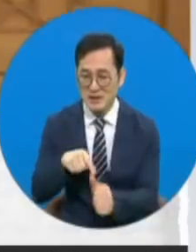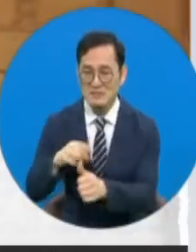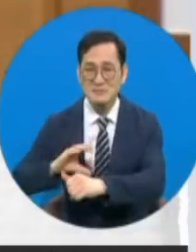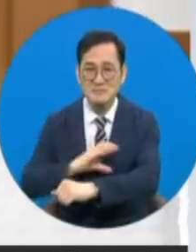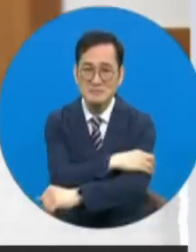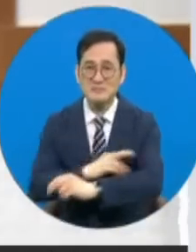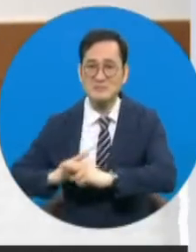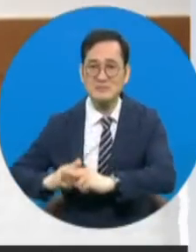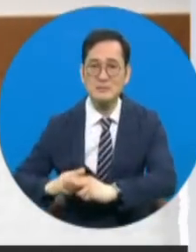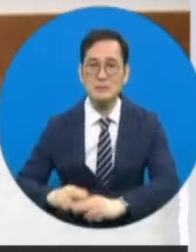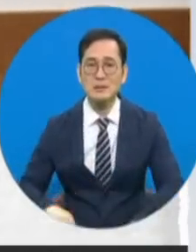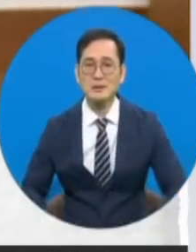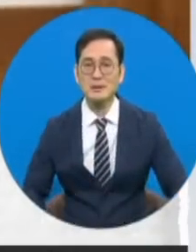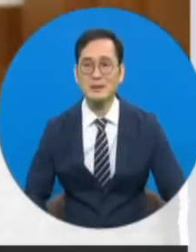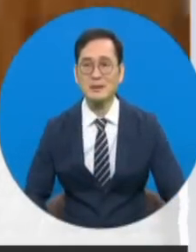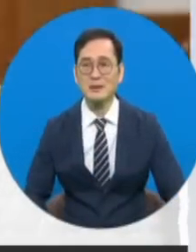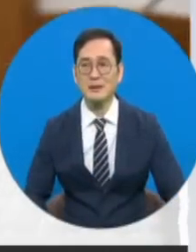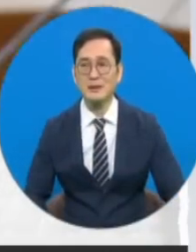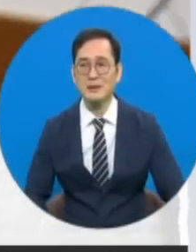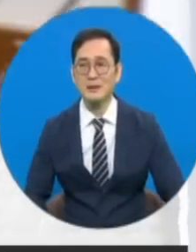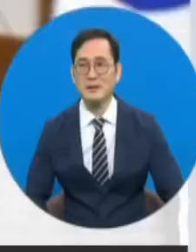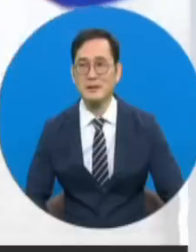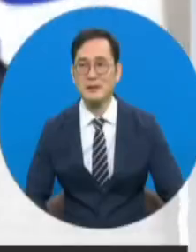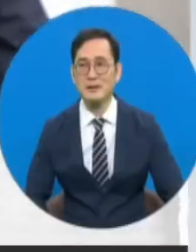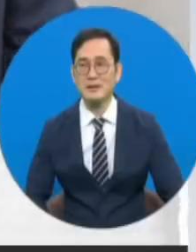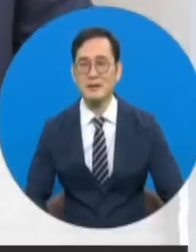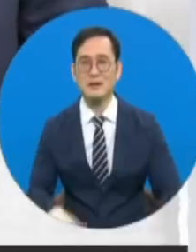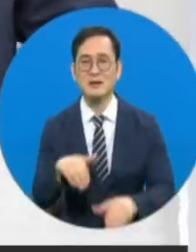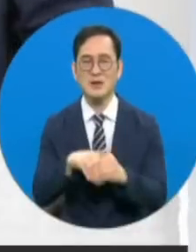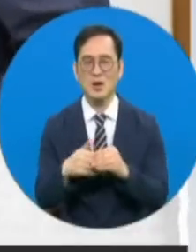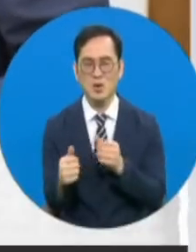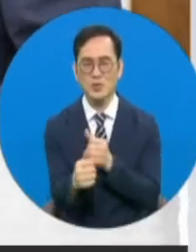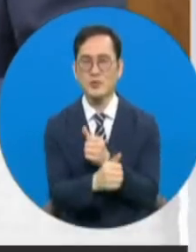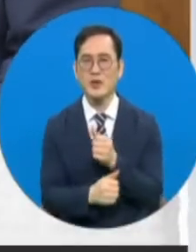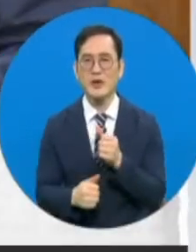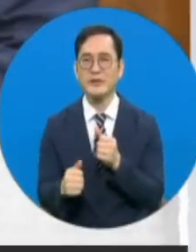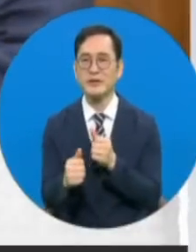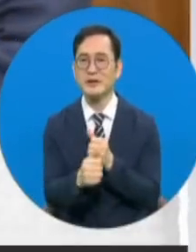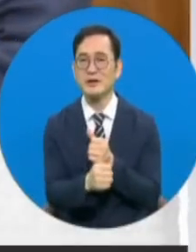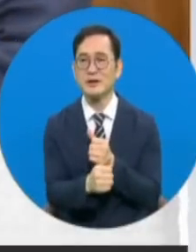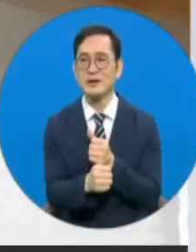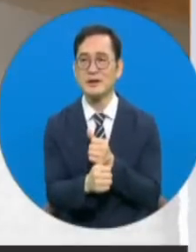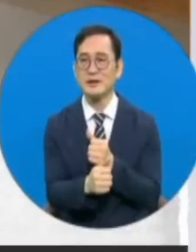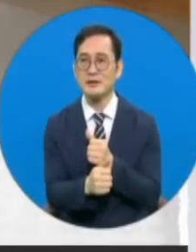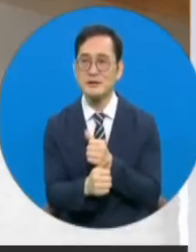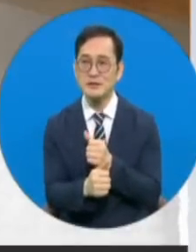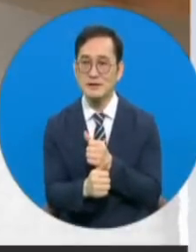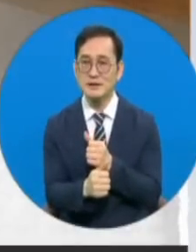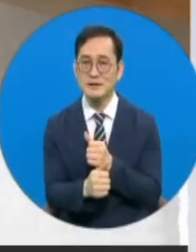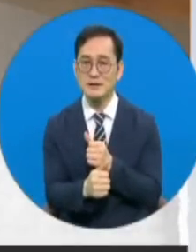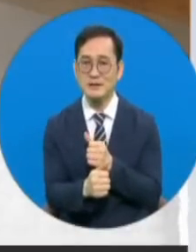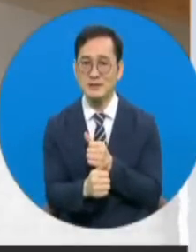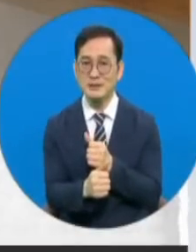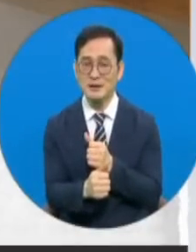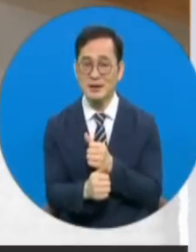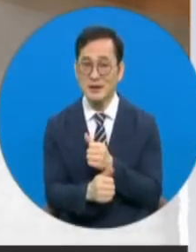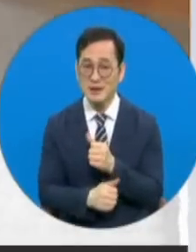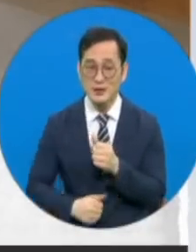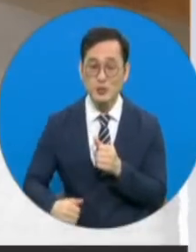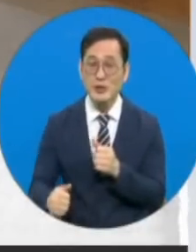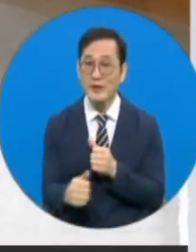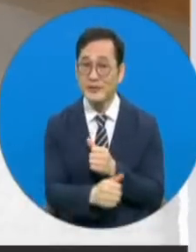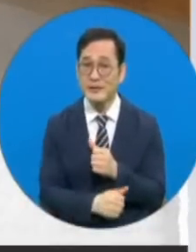여기에 대해서 겸직을 하고 있는 상황이라 하지만 선관위가 이런 지경에까지 만든 총체적